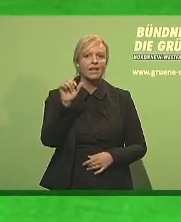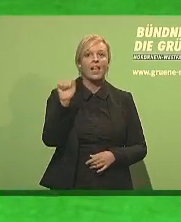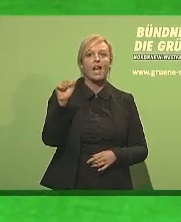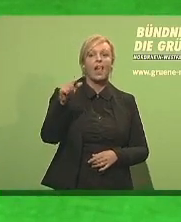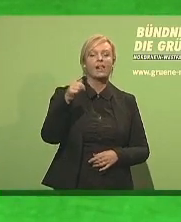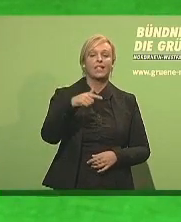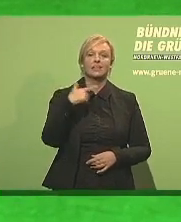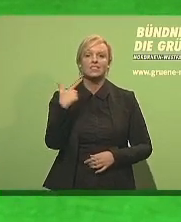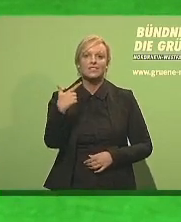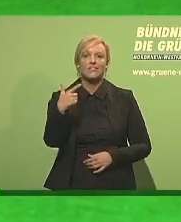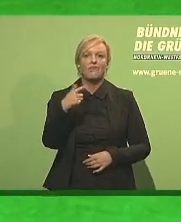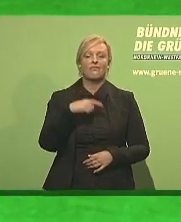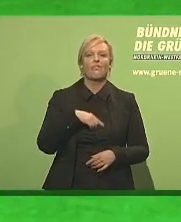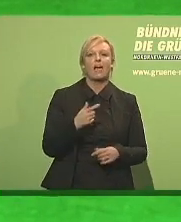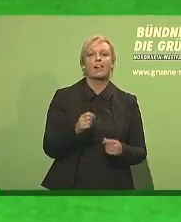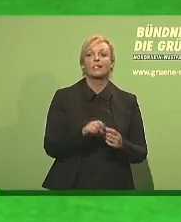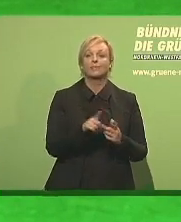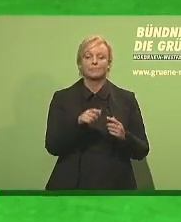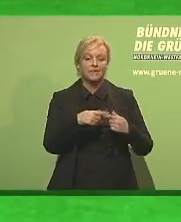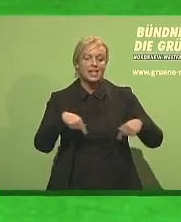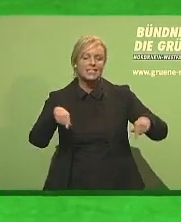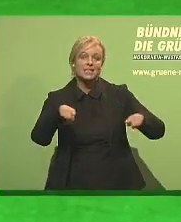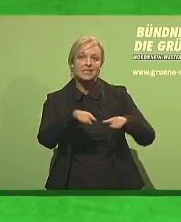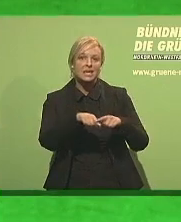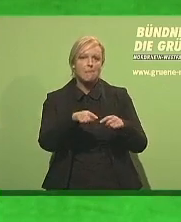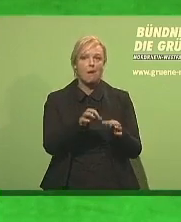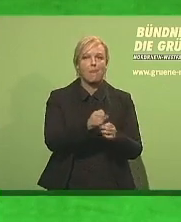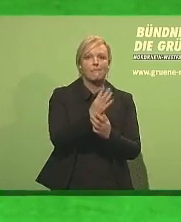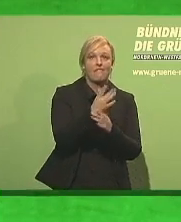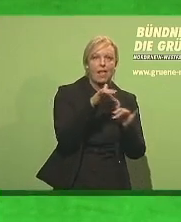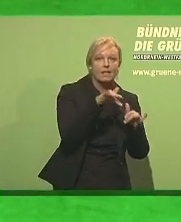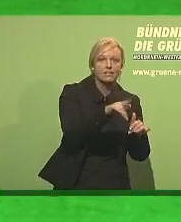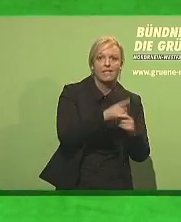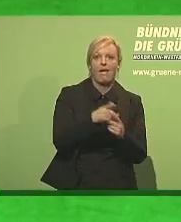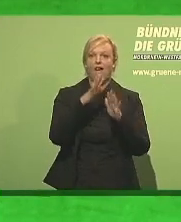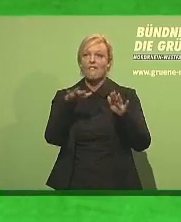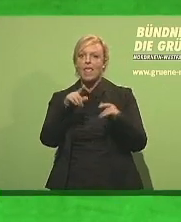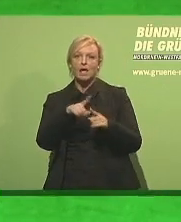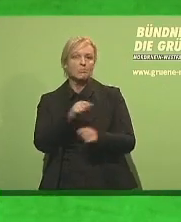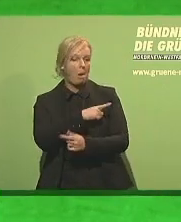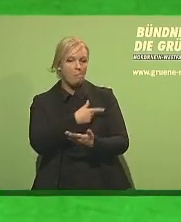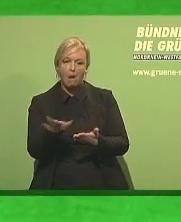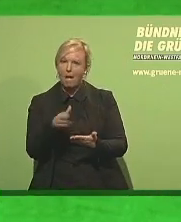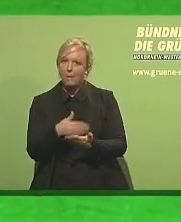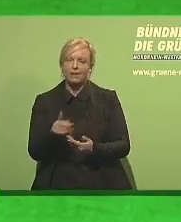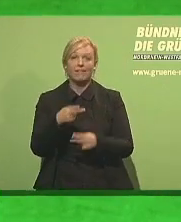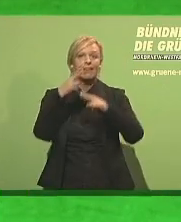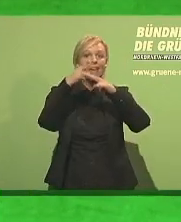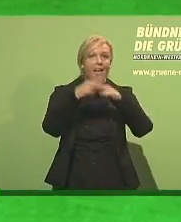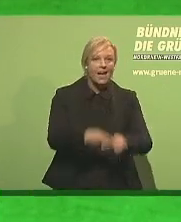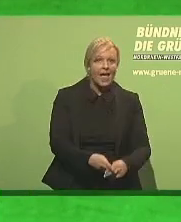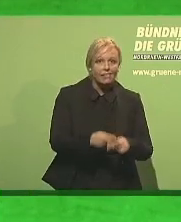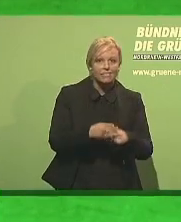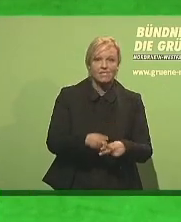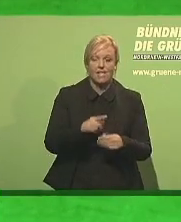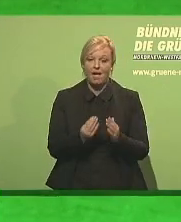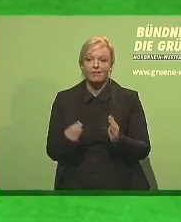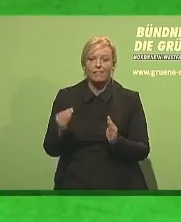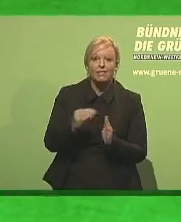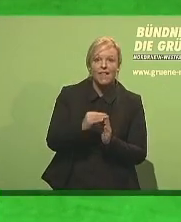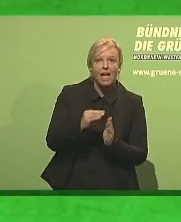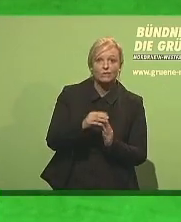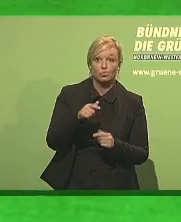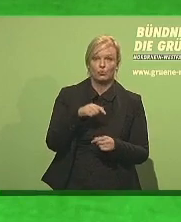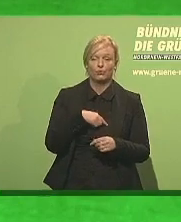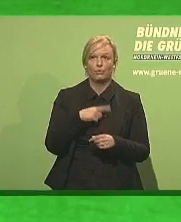ALK-2-Beziehende Zimmerpflanzen, Schnittblumen oder Weihnachtsbäume haben. Sie ist dagegen, dass Rentner mit ergänzender Grundsicherung sich eine Flasche Sekt